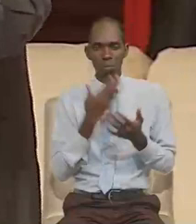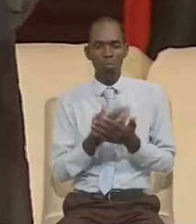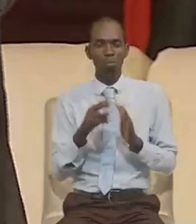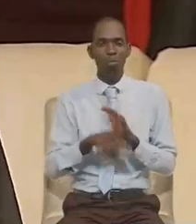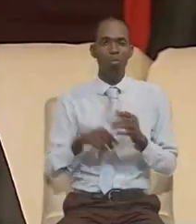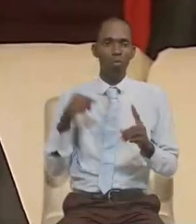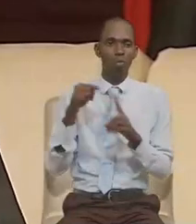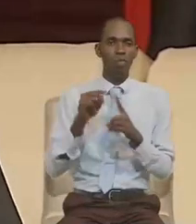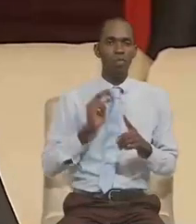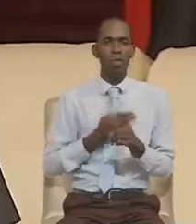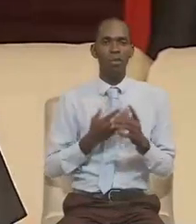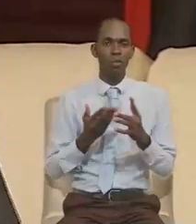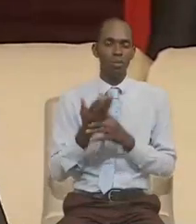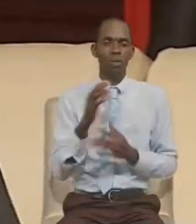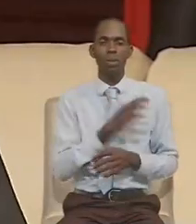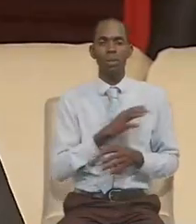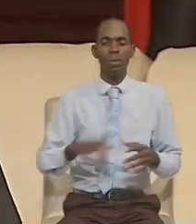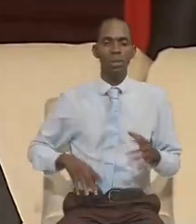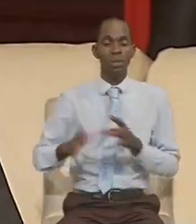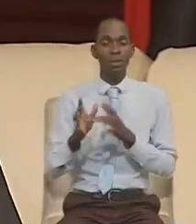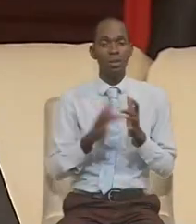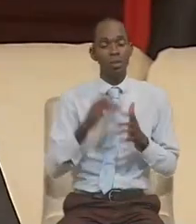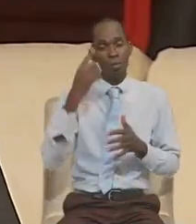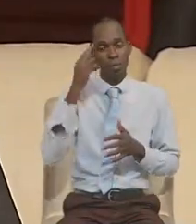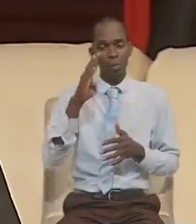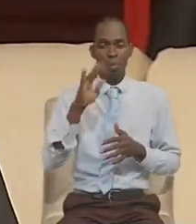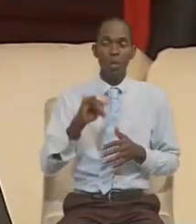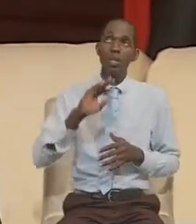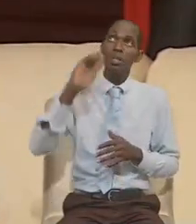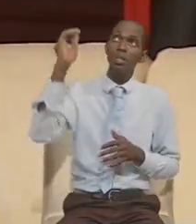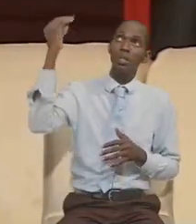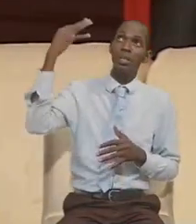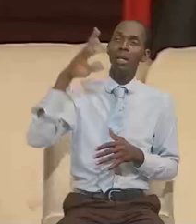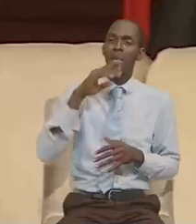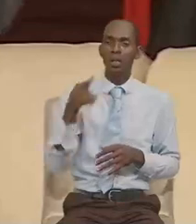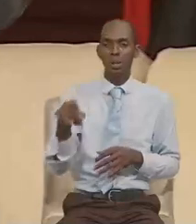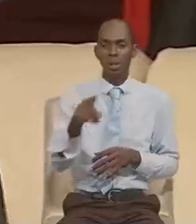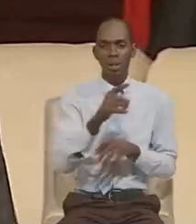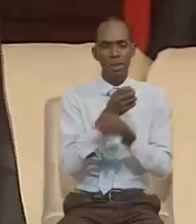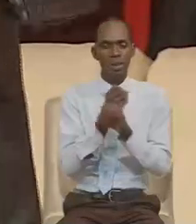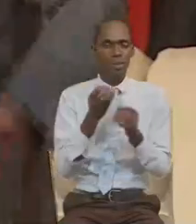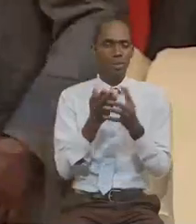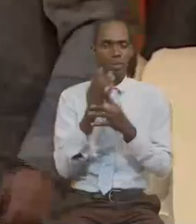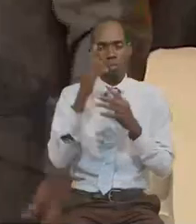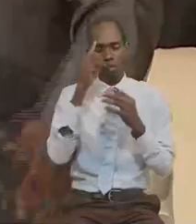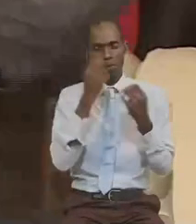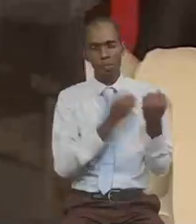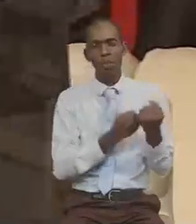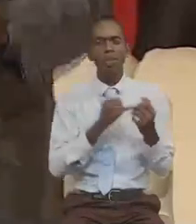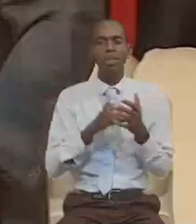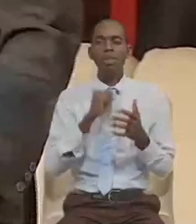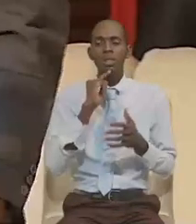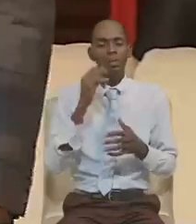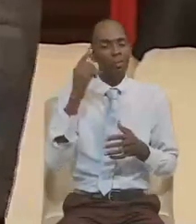Jésus-Christ. Car c'est par la grâce que vous êtes sauvés, par le moyen de la foi, pour tout le monde. La grâce de